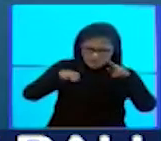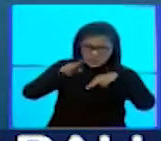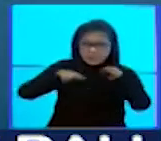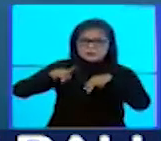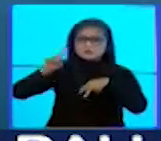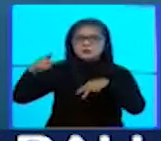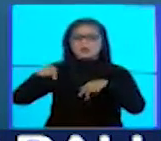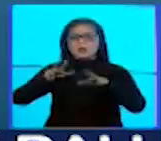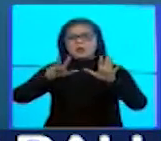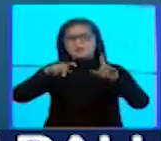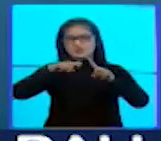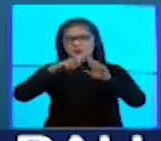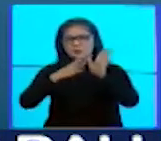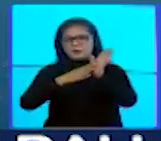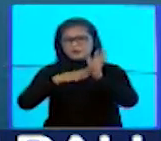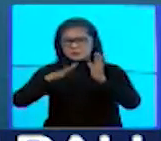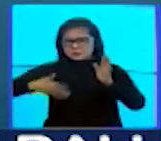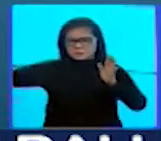km dari tepi pantai Bali Utara.